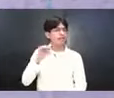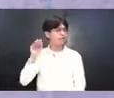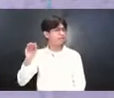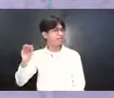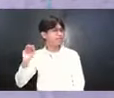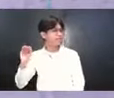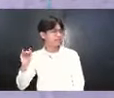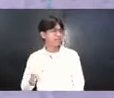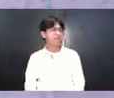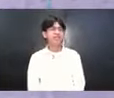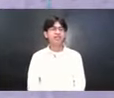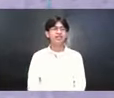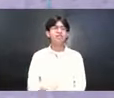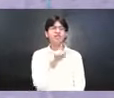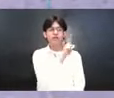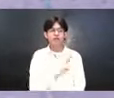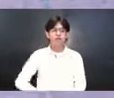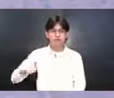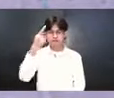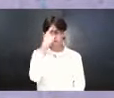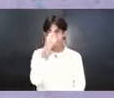mo, the Lord is one.